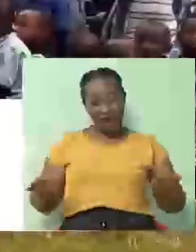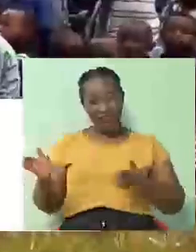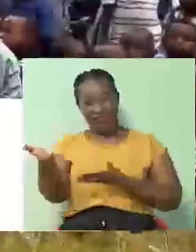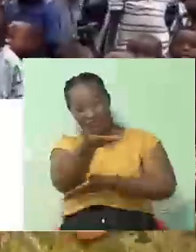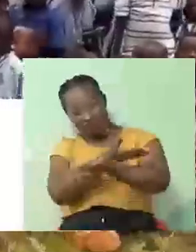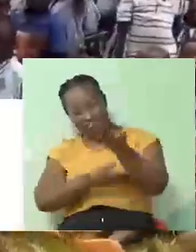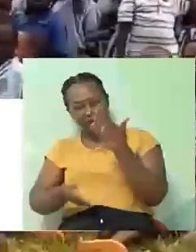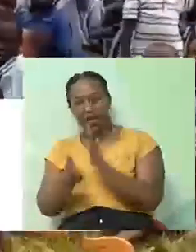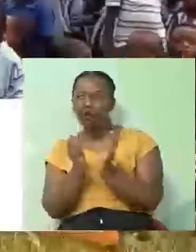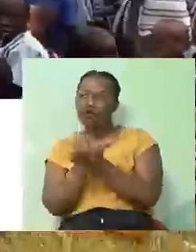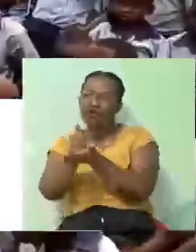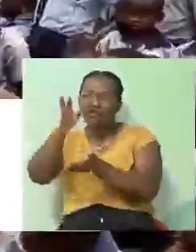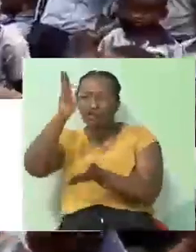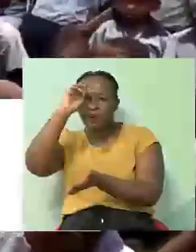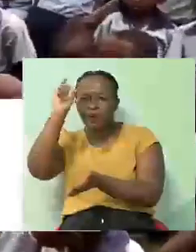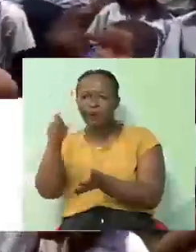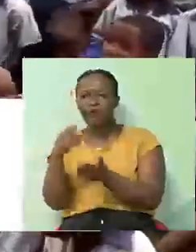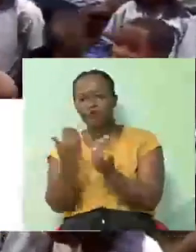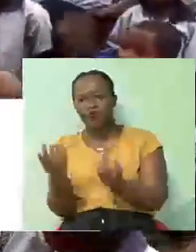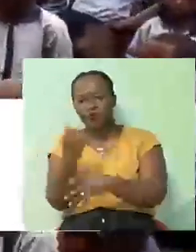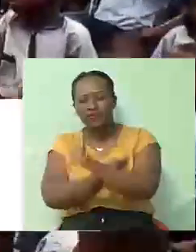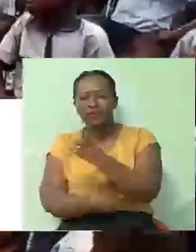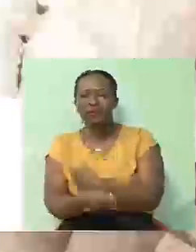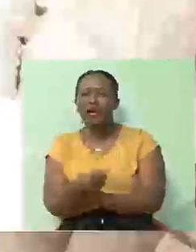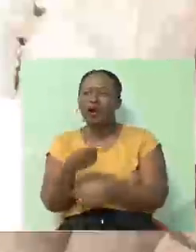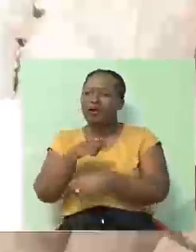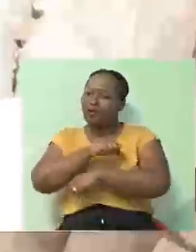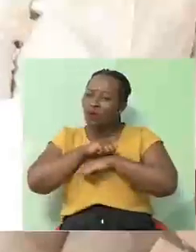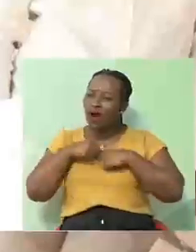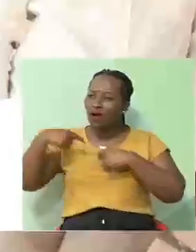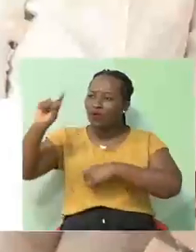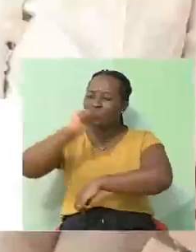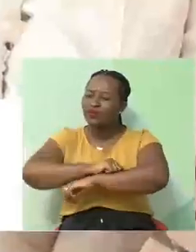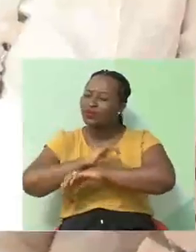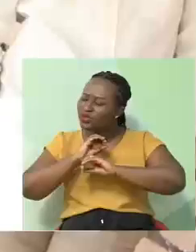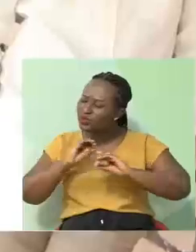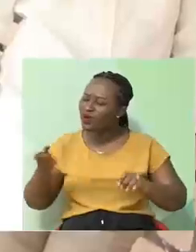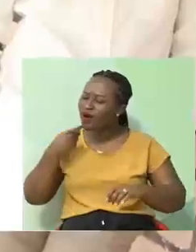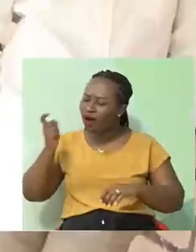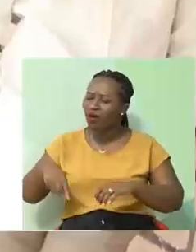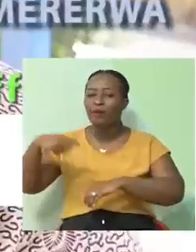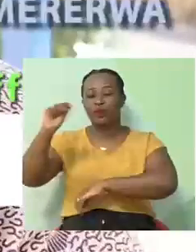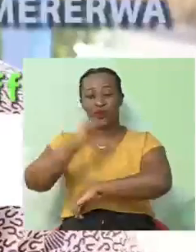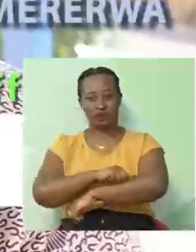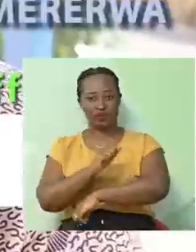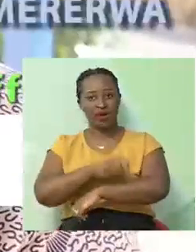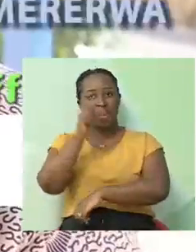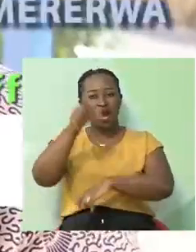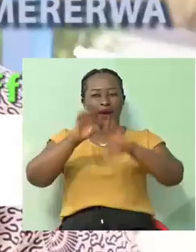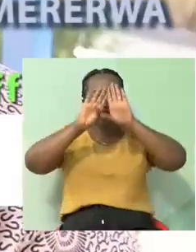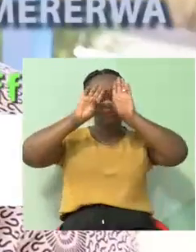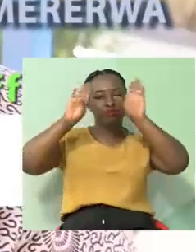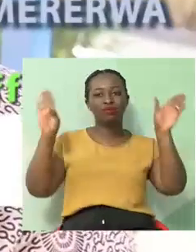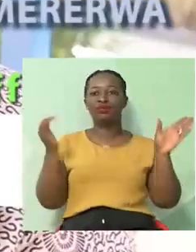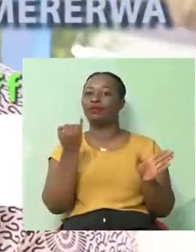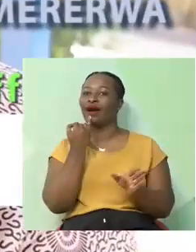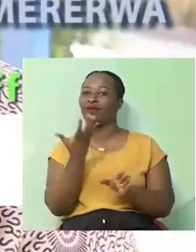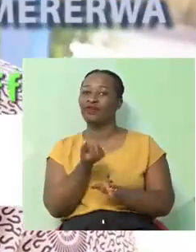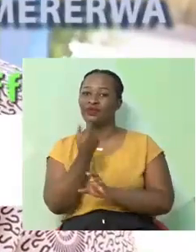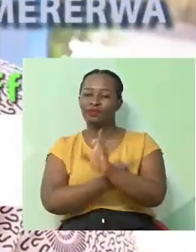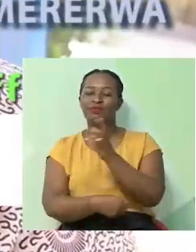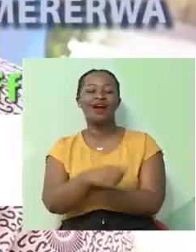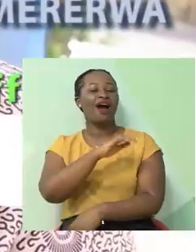hanyuma hagakurikiraho ibiganiro byibutsa abantu bose ko umwana ufite ubumuga atagomba kubuzwa uburenganzira bwe bwo kugana ishuri, kugira ngo yumve ko umwana ufite